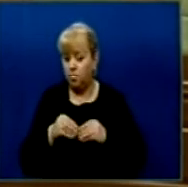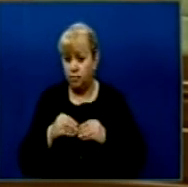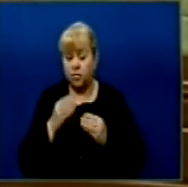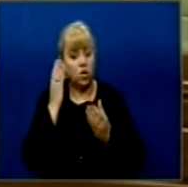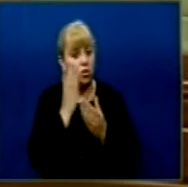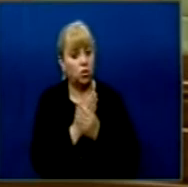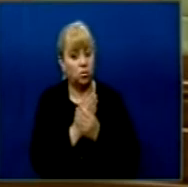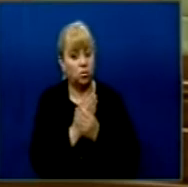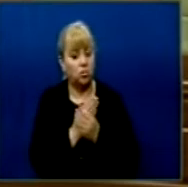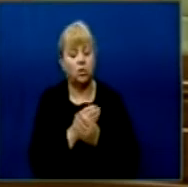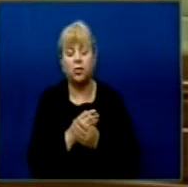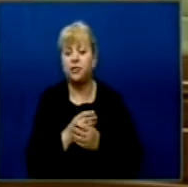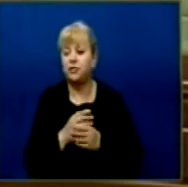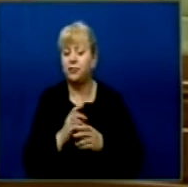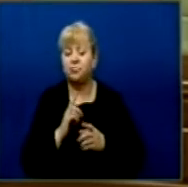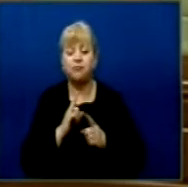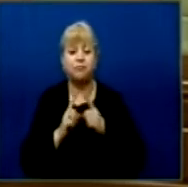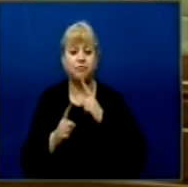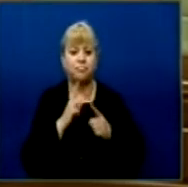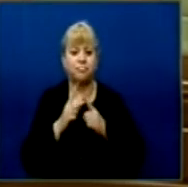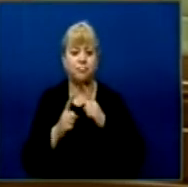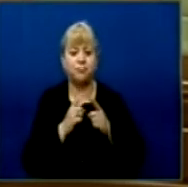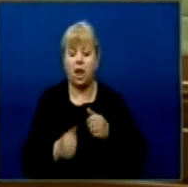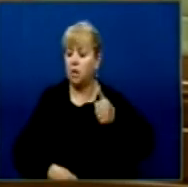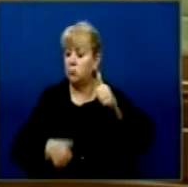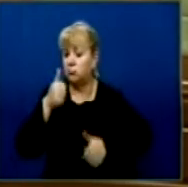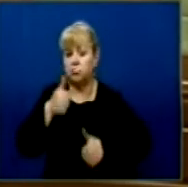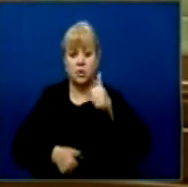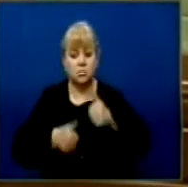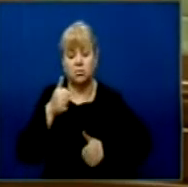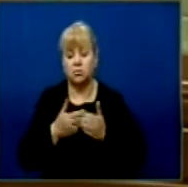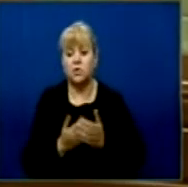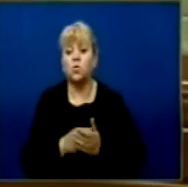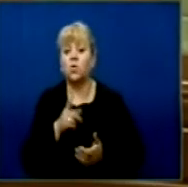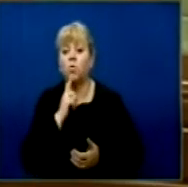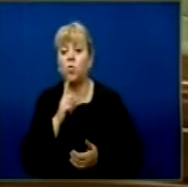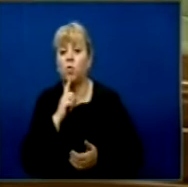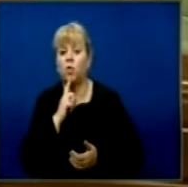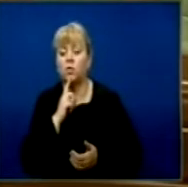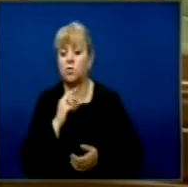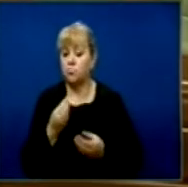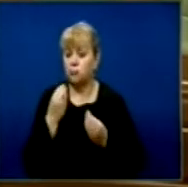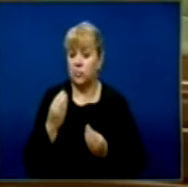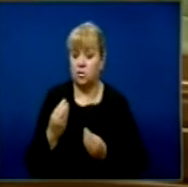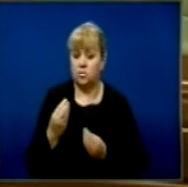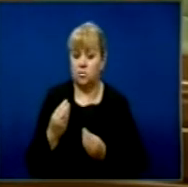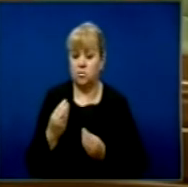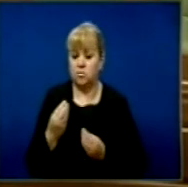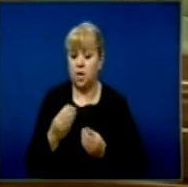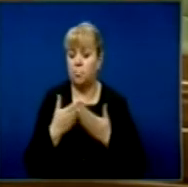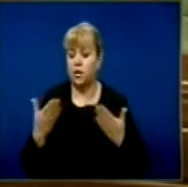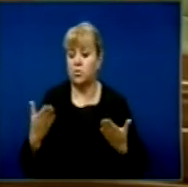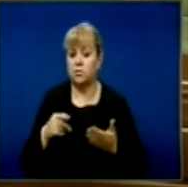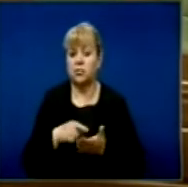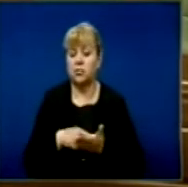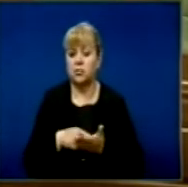kësaj, atër diskutimi do tjetë një loj gare në mes të asaj se kush do tjetë më i mirë për brenda një modeli të